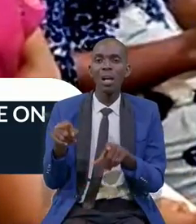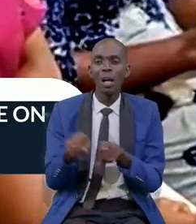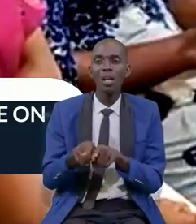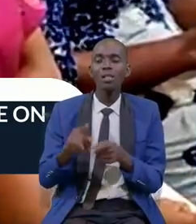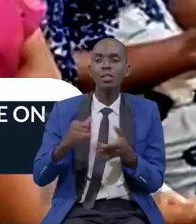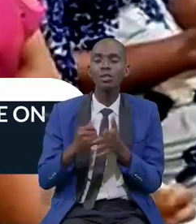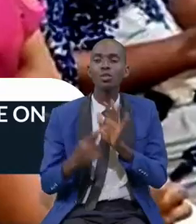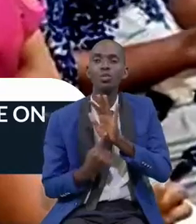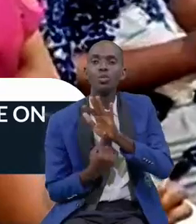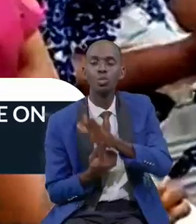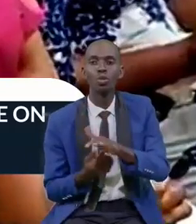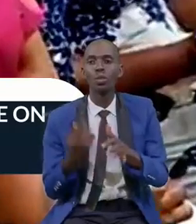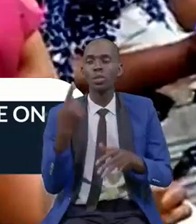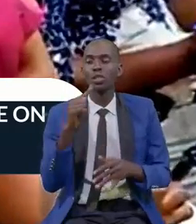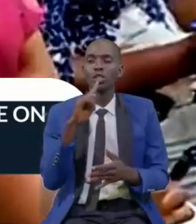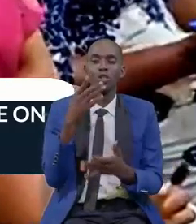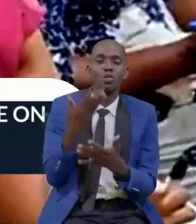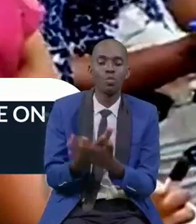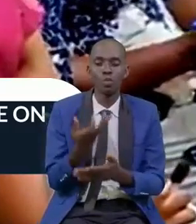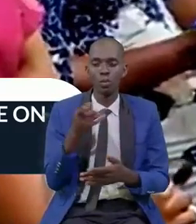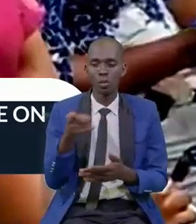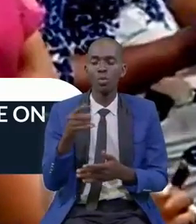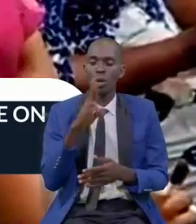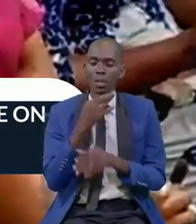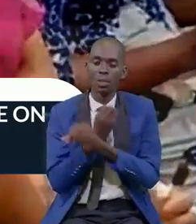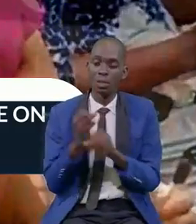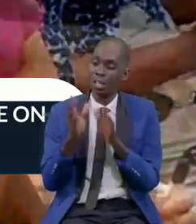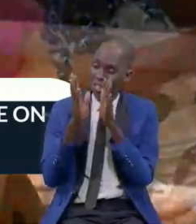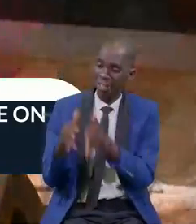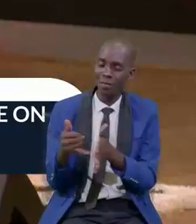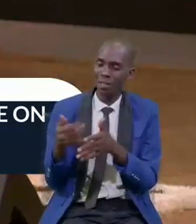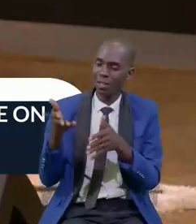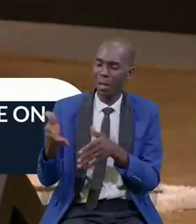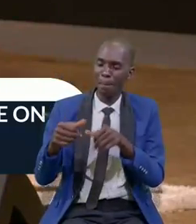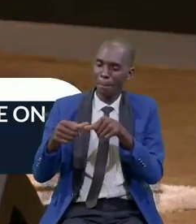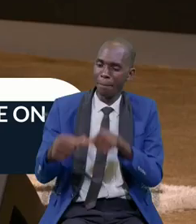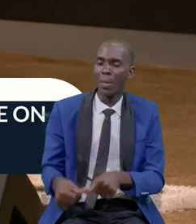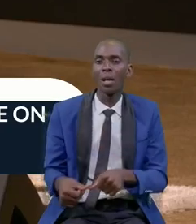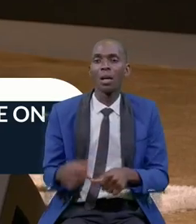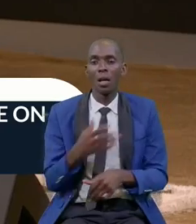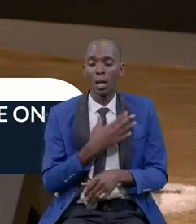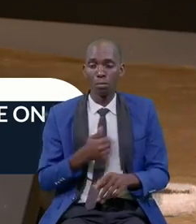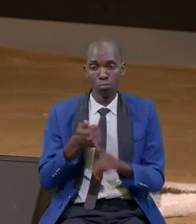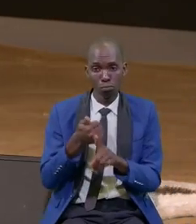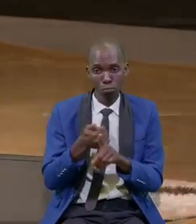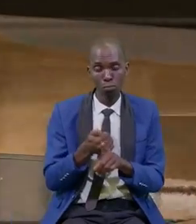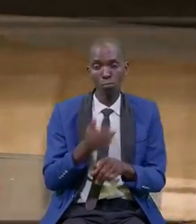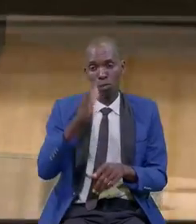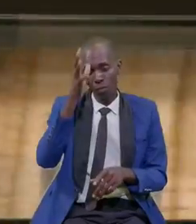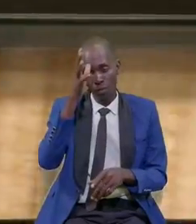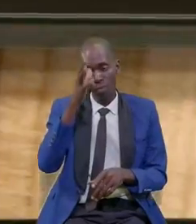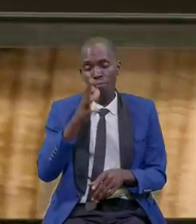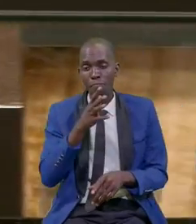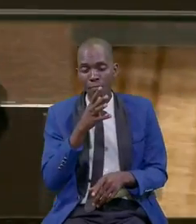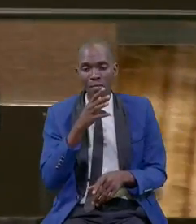es une candidate du salut, que cela demeure là en permanence. Elle a invité ses